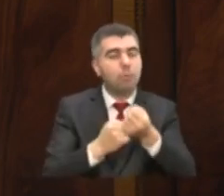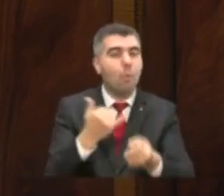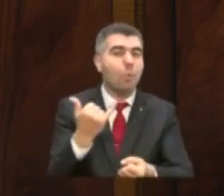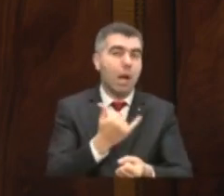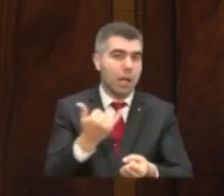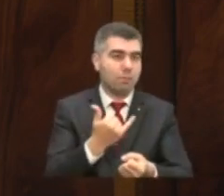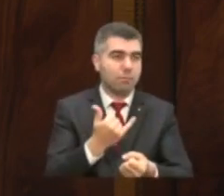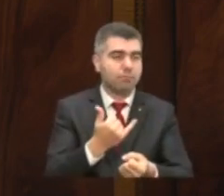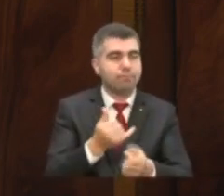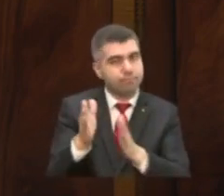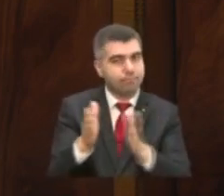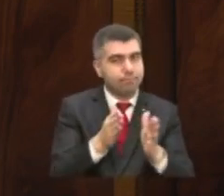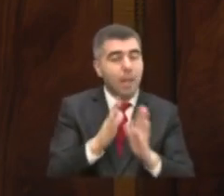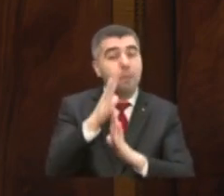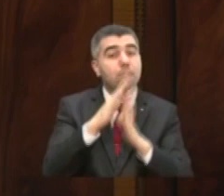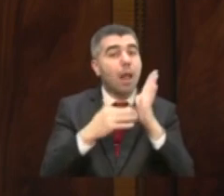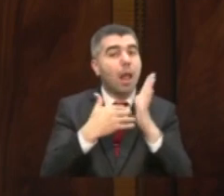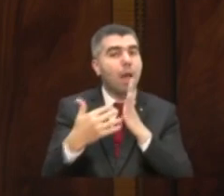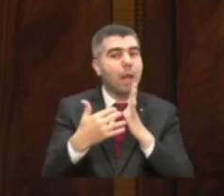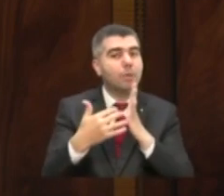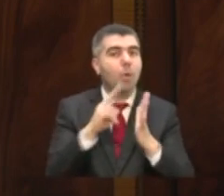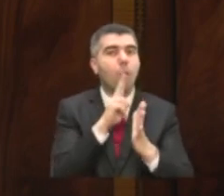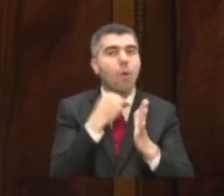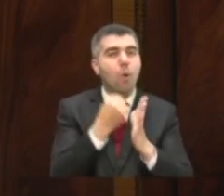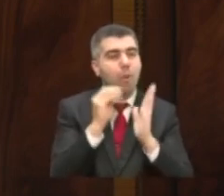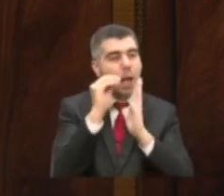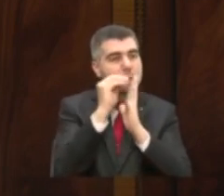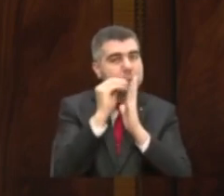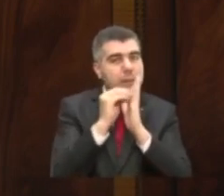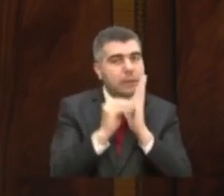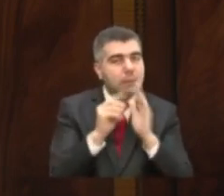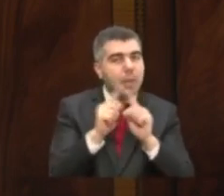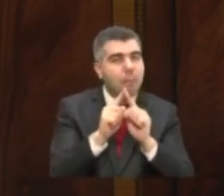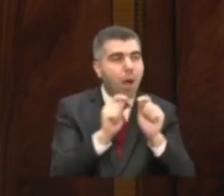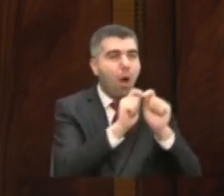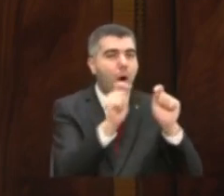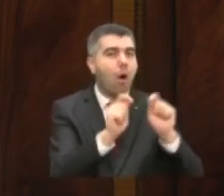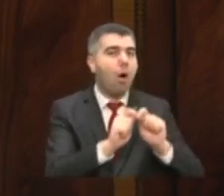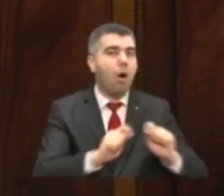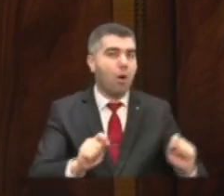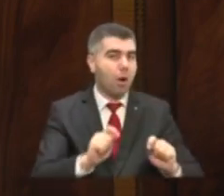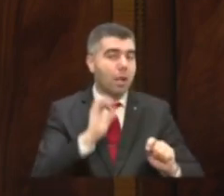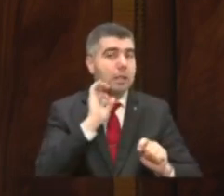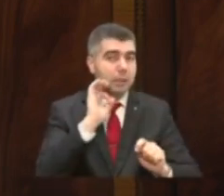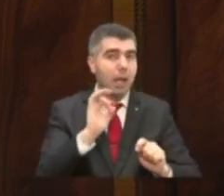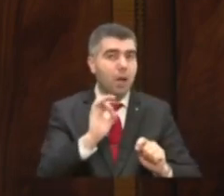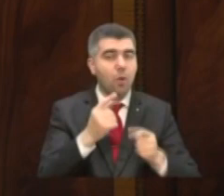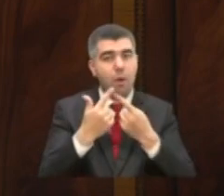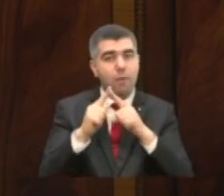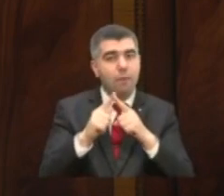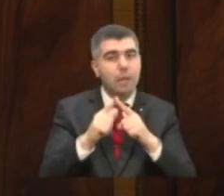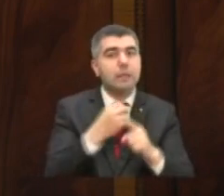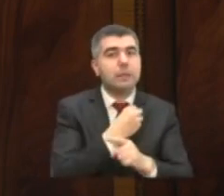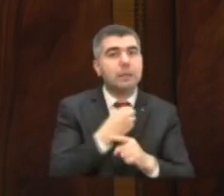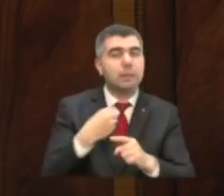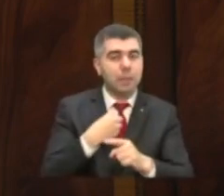الحكومي، السيد رئيس الحكومة، نصيت في البرنامج الحكومي على تعزيز الاستقلالية المالية والإدارية لواحد المؤسسات الصحية.